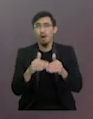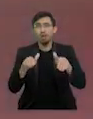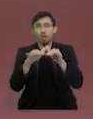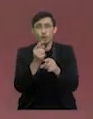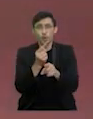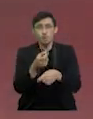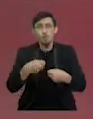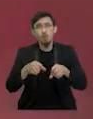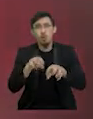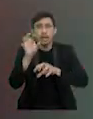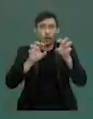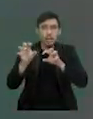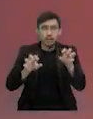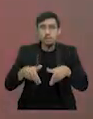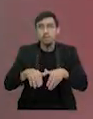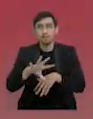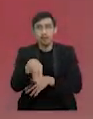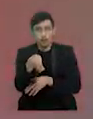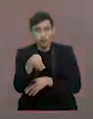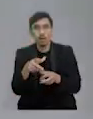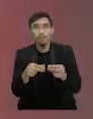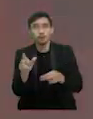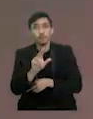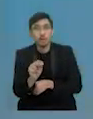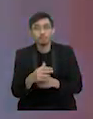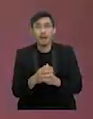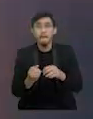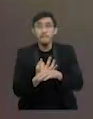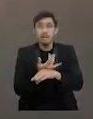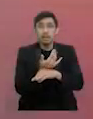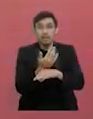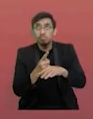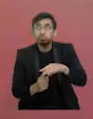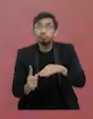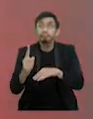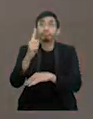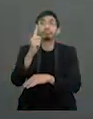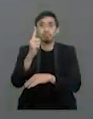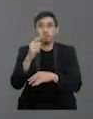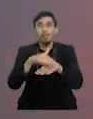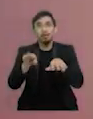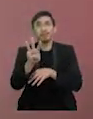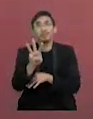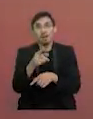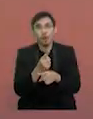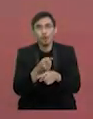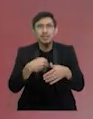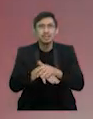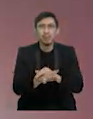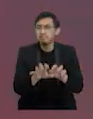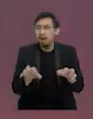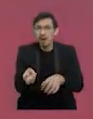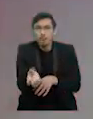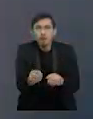dekorasi di Jalan Margonda depok-jawa barat tapi udah menyebar ke lantai 3 kruko menyimpan banyak bahan yang mudah terbakar